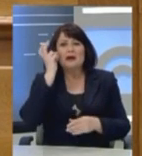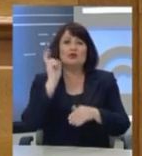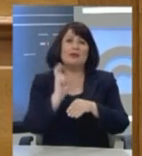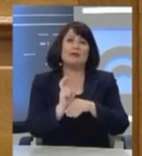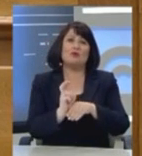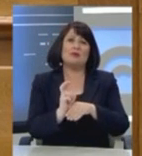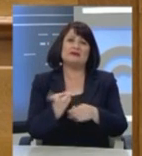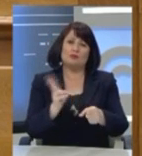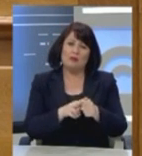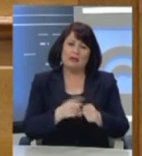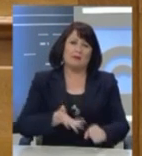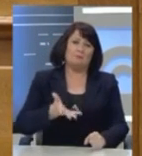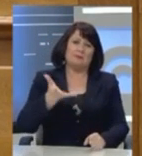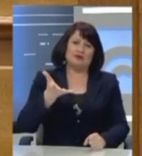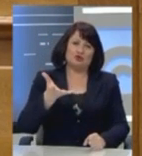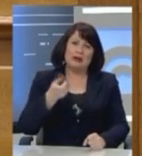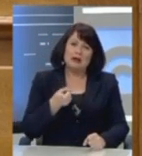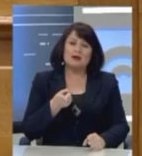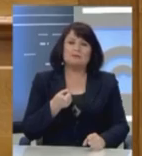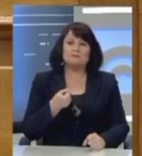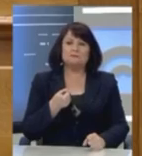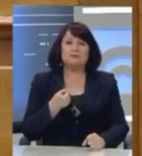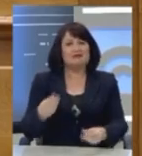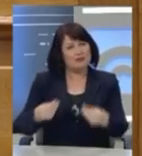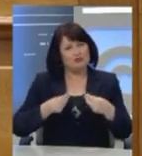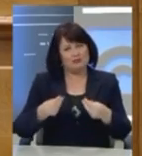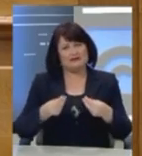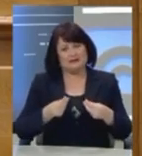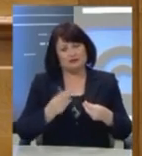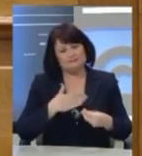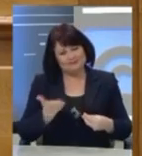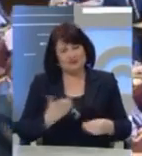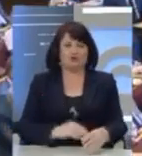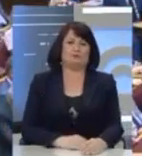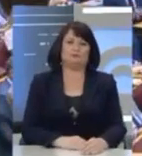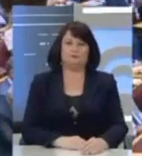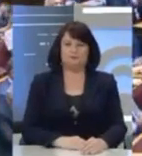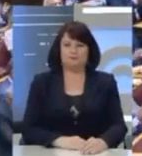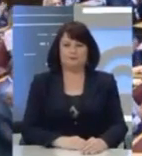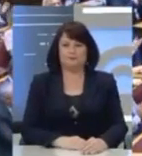εκλειπώντα και κυρίως την παρακαταθήκη που αφήνει πίσω του. Σας ευχαριστώ πολύ.